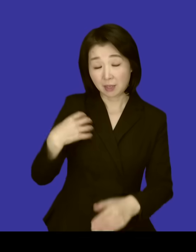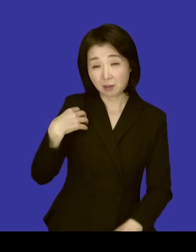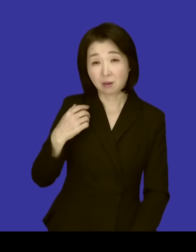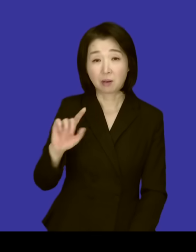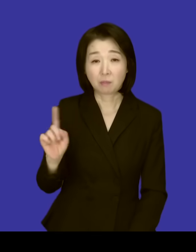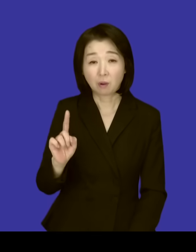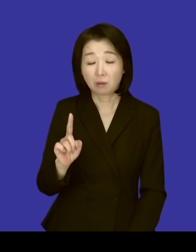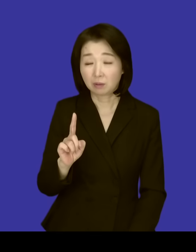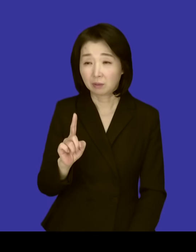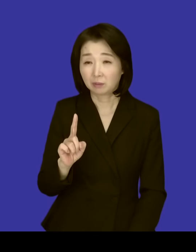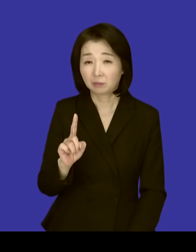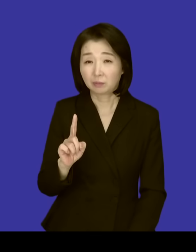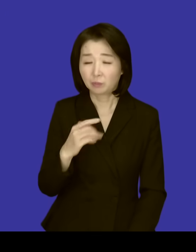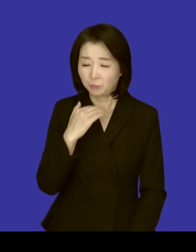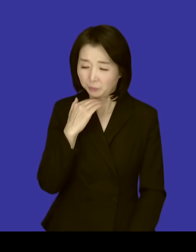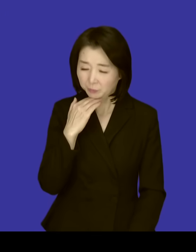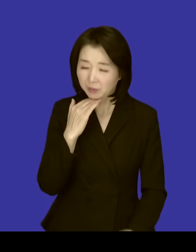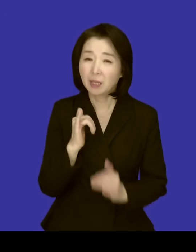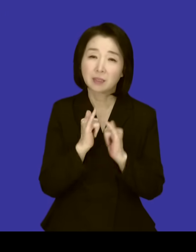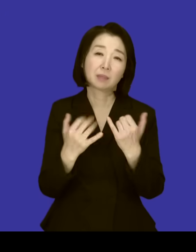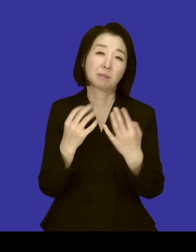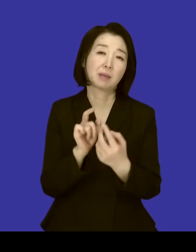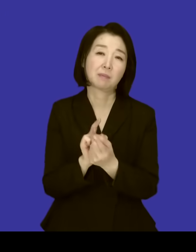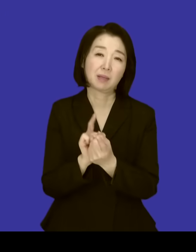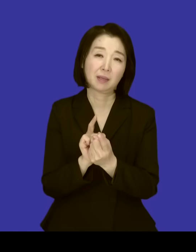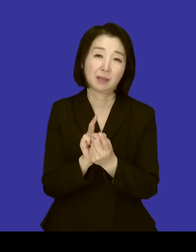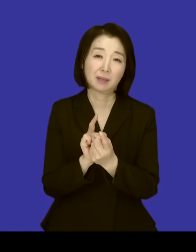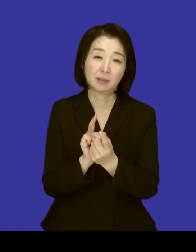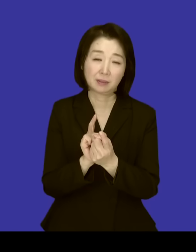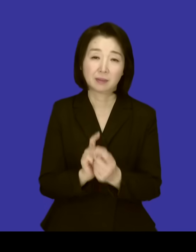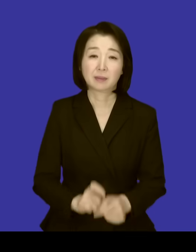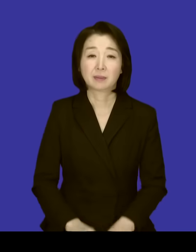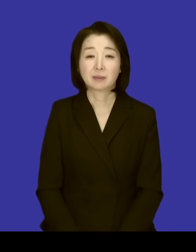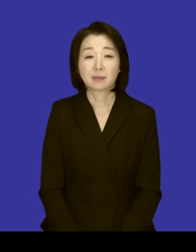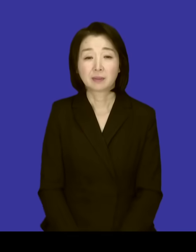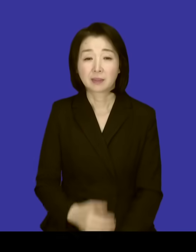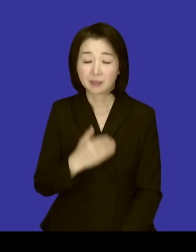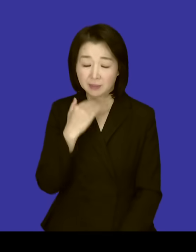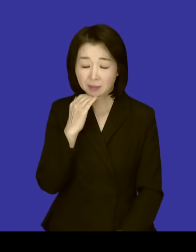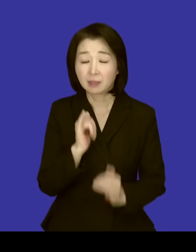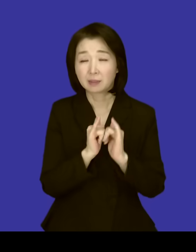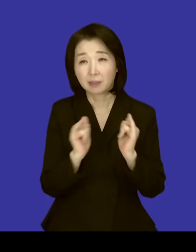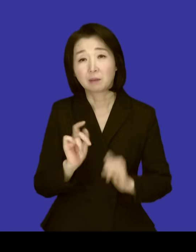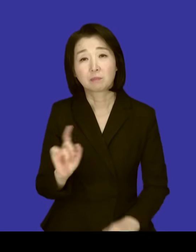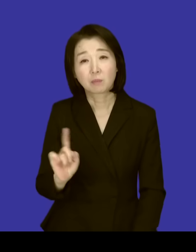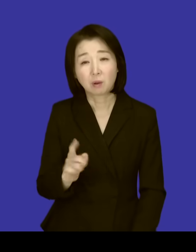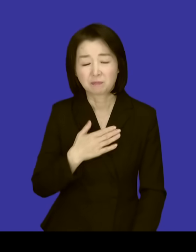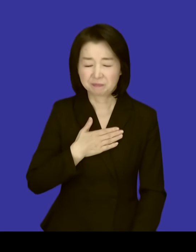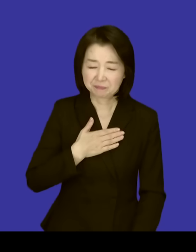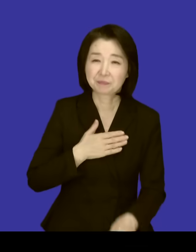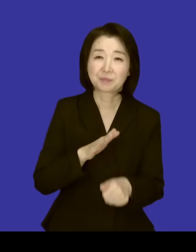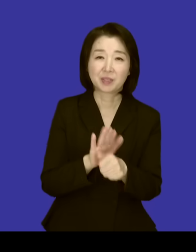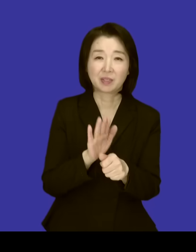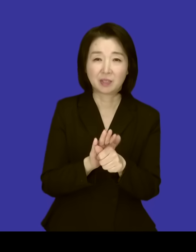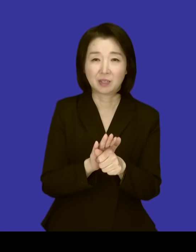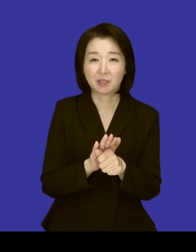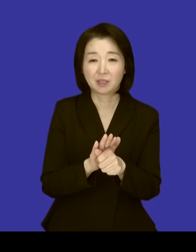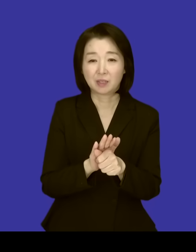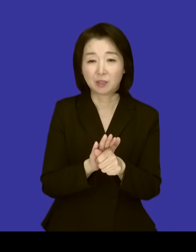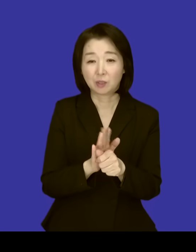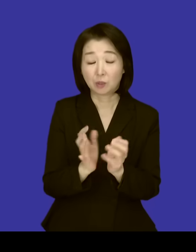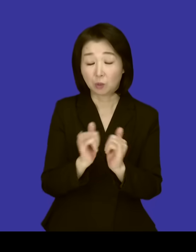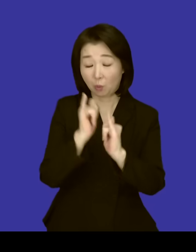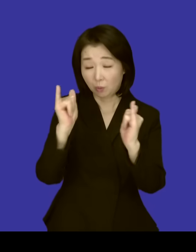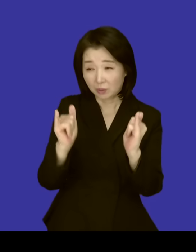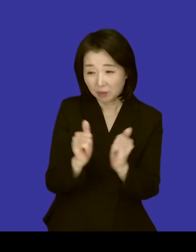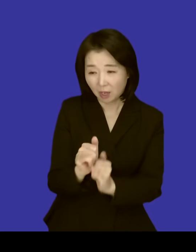또 대기자분들도 많이 접하고 있기 때문에 네. 그런 대기자분들의 어떤 정서적 지지라든가 또 사회